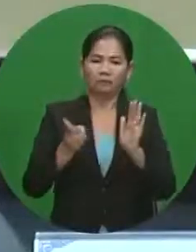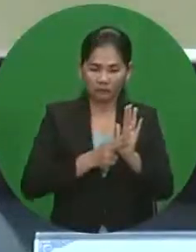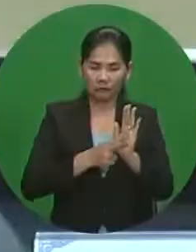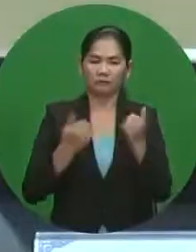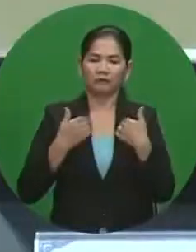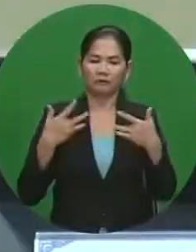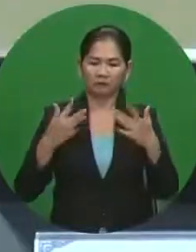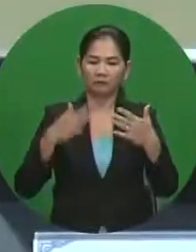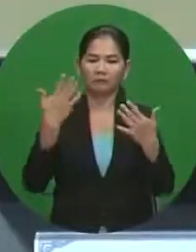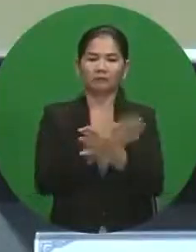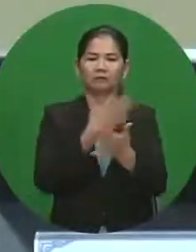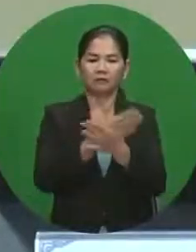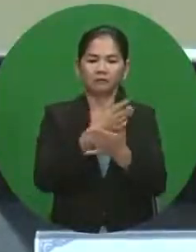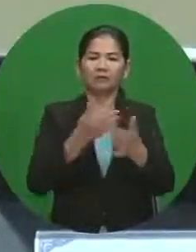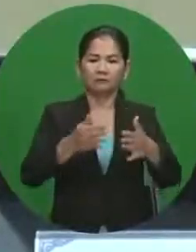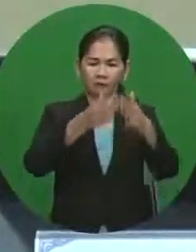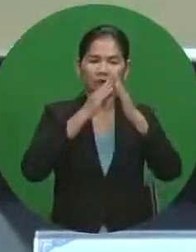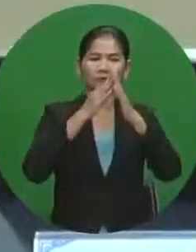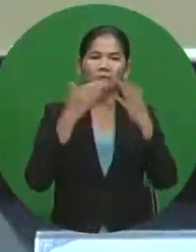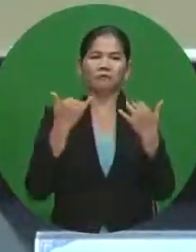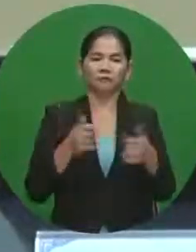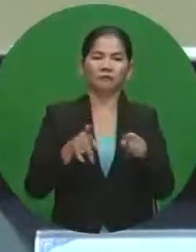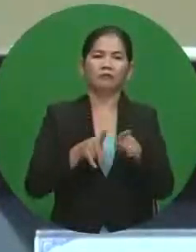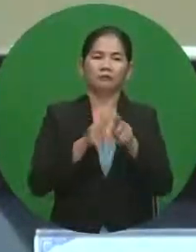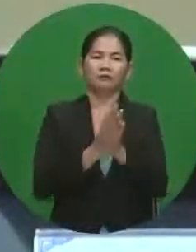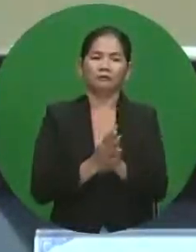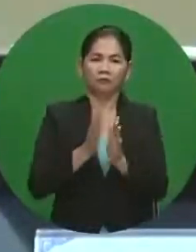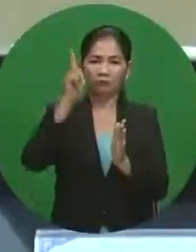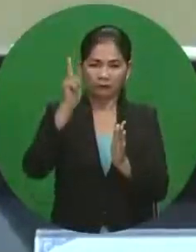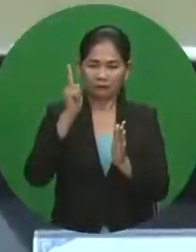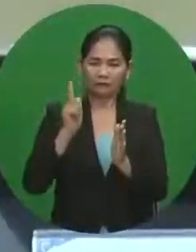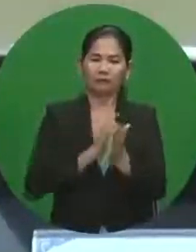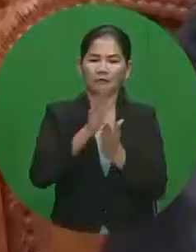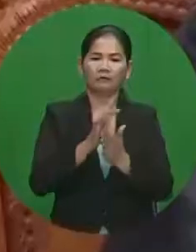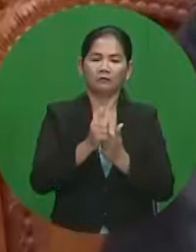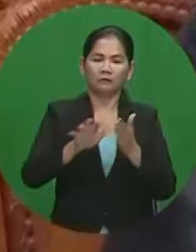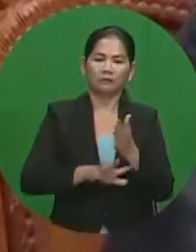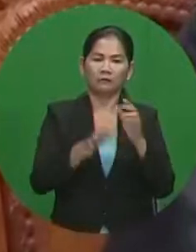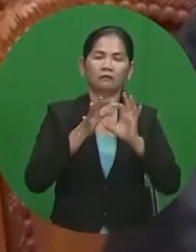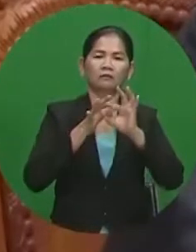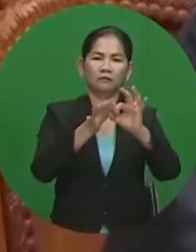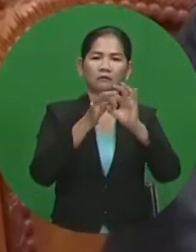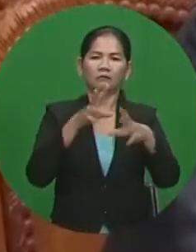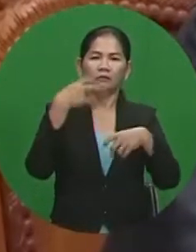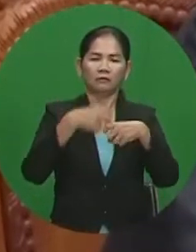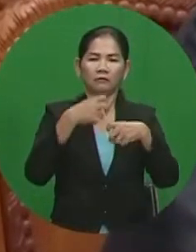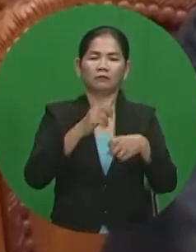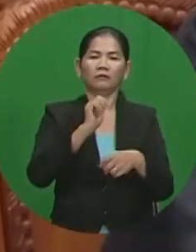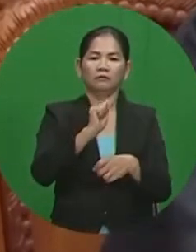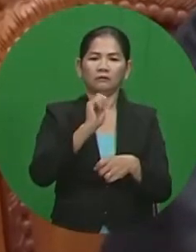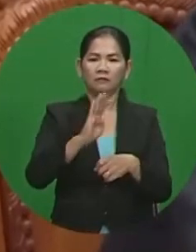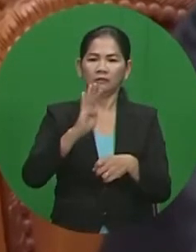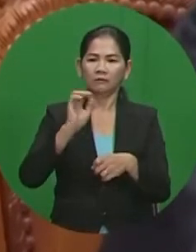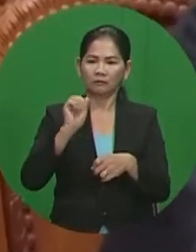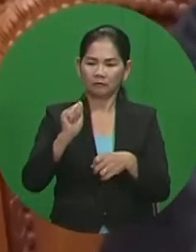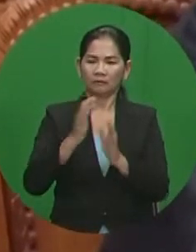រាល់ព្រឹត្តិការណ៍ថ្មីៗដែលកើតមានឡើងក៏ដូចជាចំហរបស់ប្រមុខរាជរដ្ឋាភិបាលទាក់ទងនឹងបញ្ហា EBA និងប